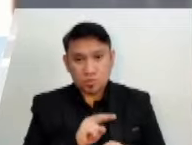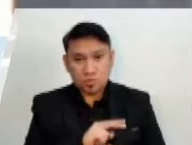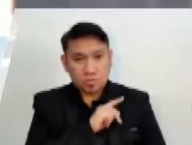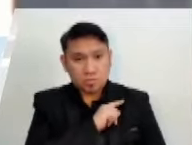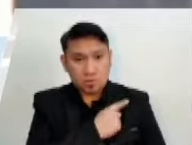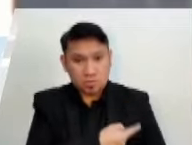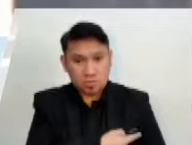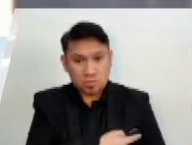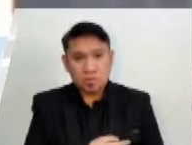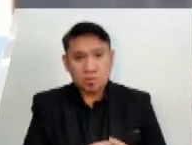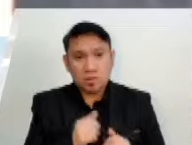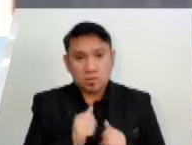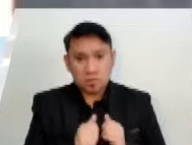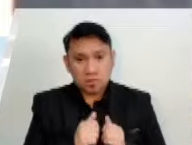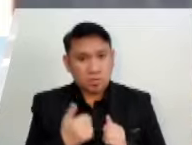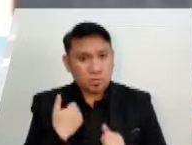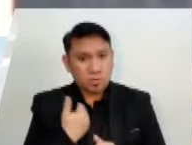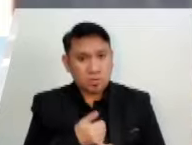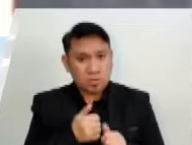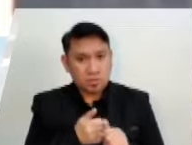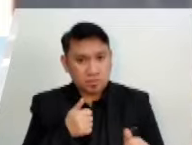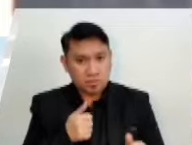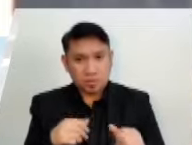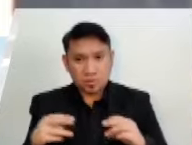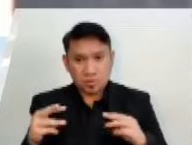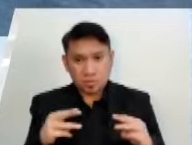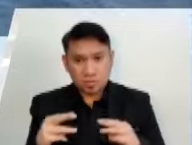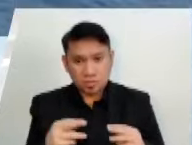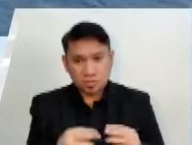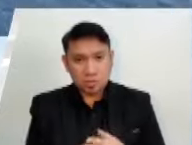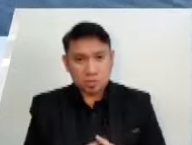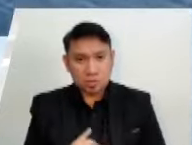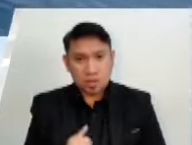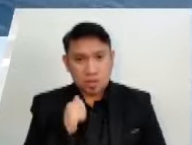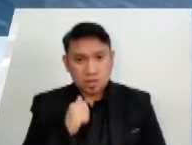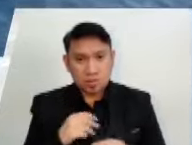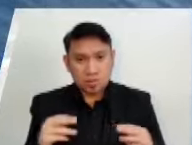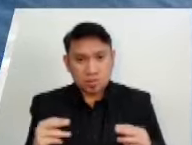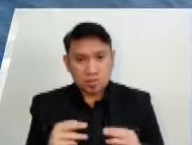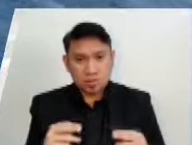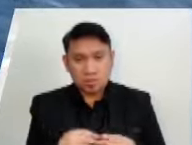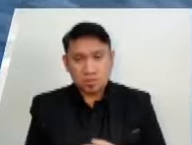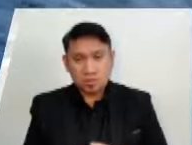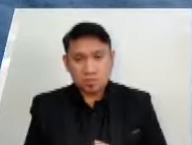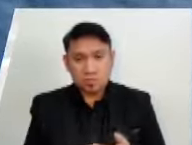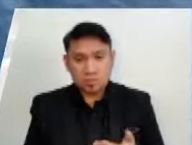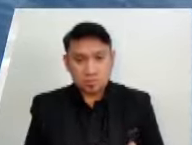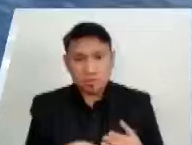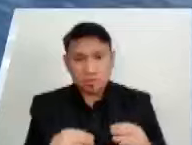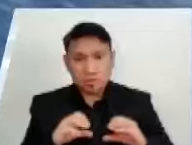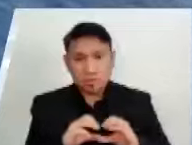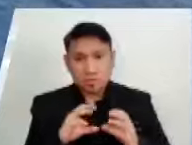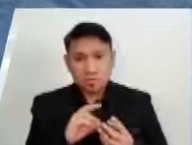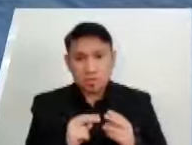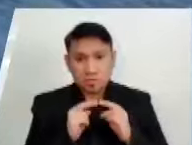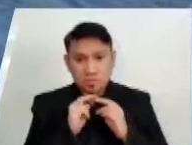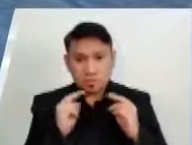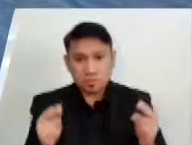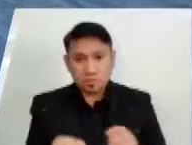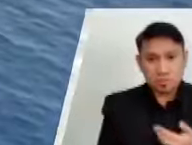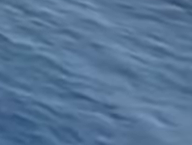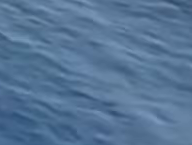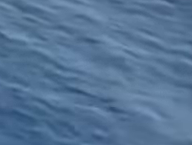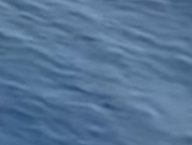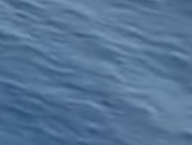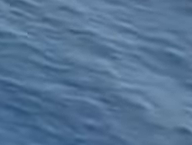ay maiwasan po natin yung gyera Ayaw po nating magkagyera para sa GMA integrated news Chino gasto nakatutok